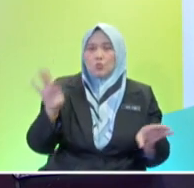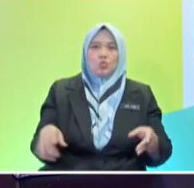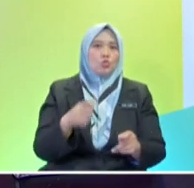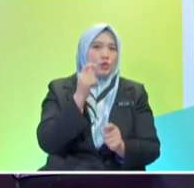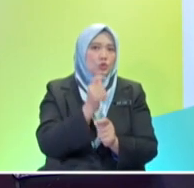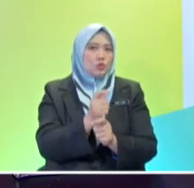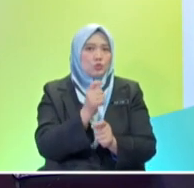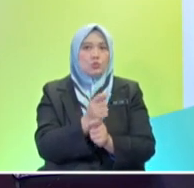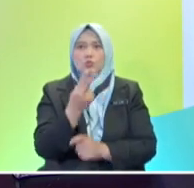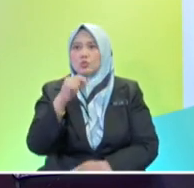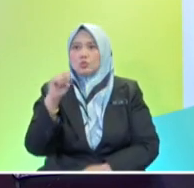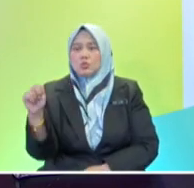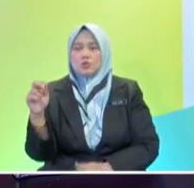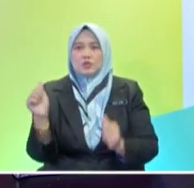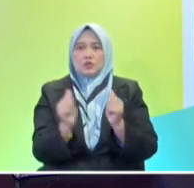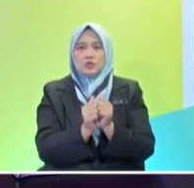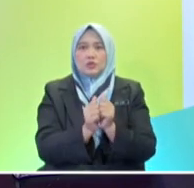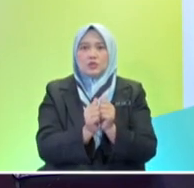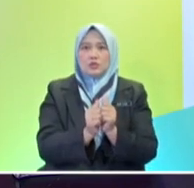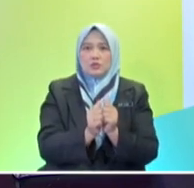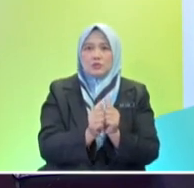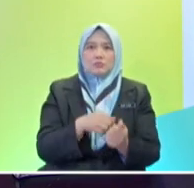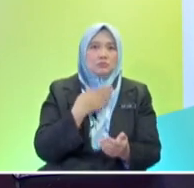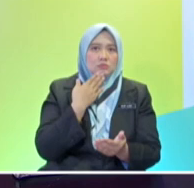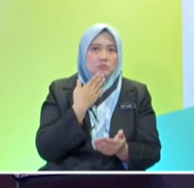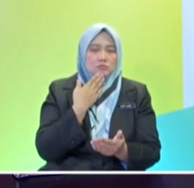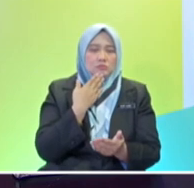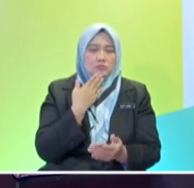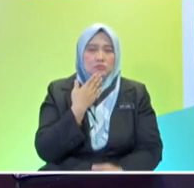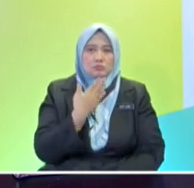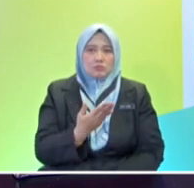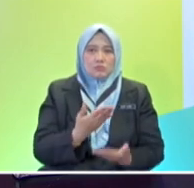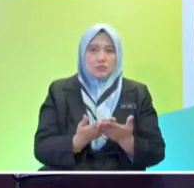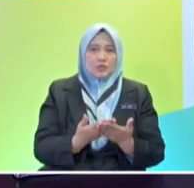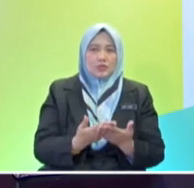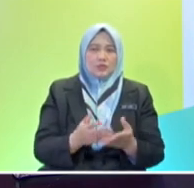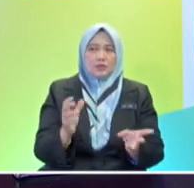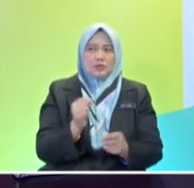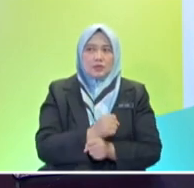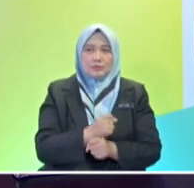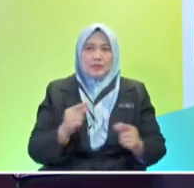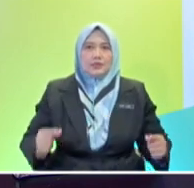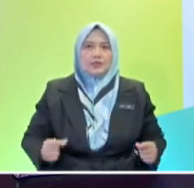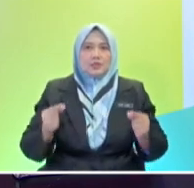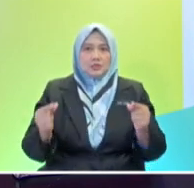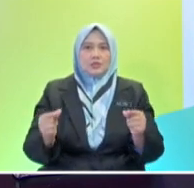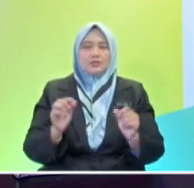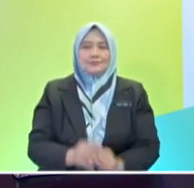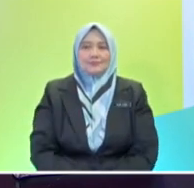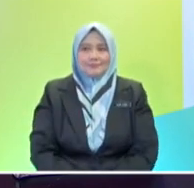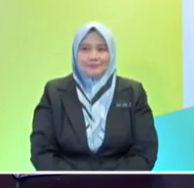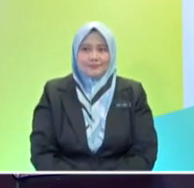dengan baik, cikgu akan bagi lagi dua ganjaran untuk Mira yang berbentuk haiwan. Wah, menariknya. Jom kawan-kawan, kita buat sama-sama. Sila